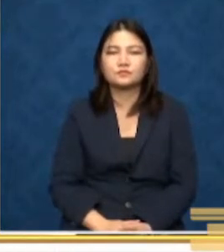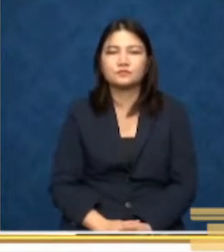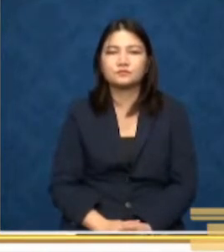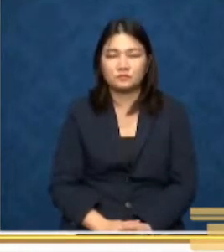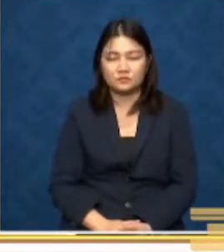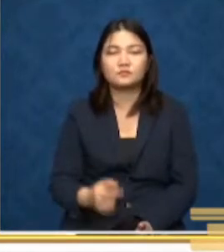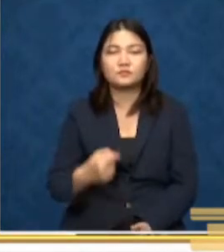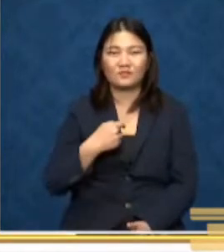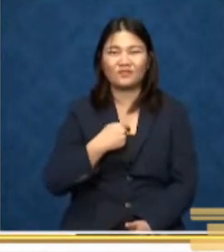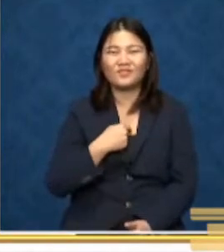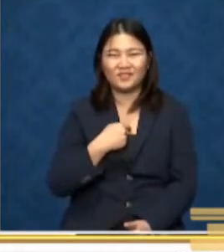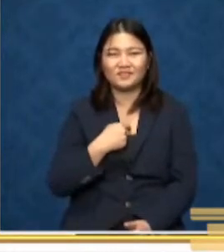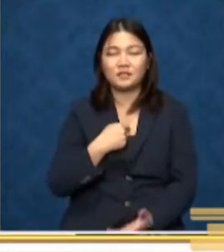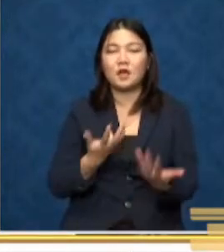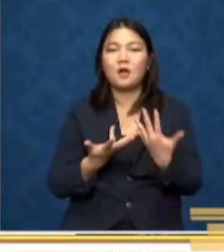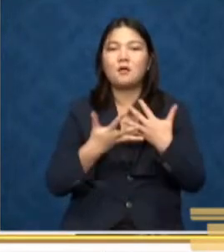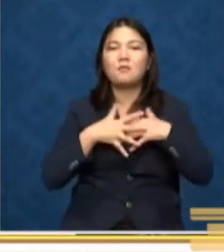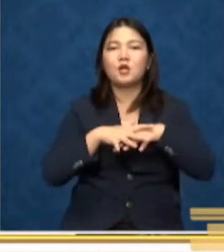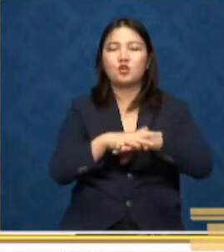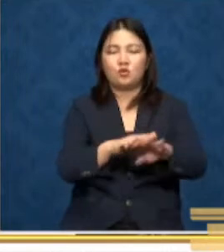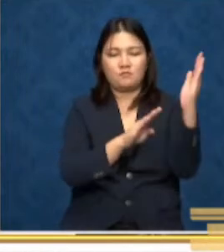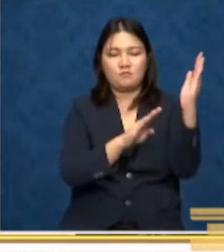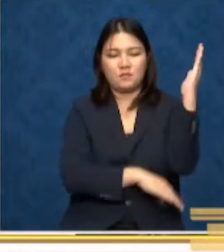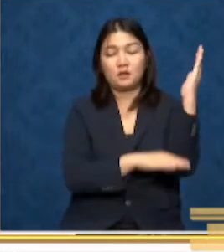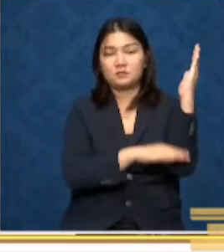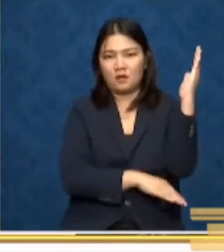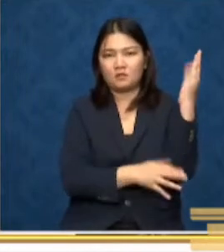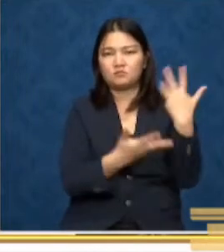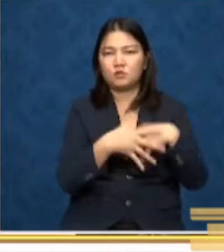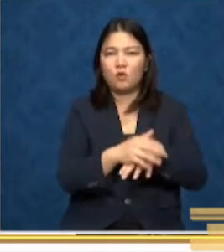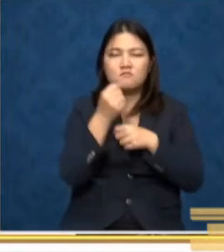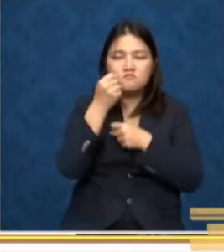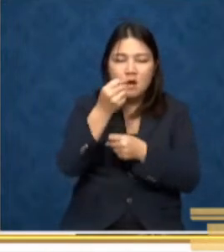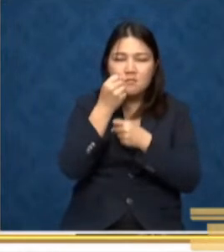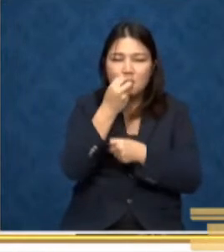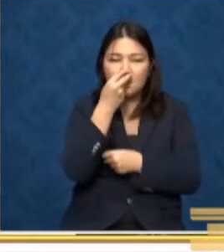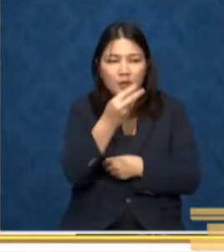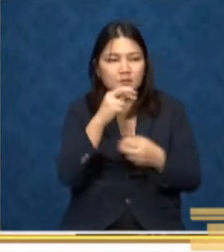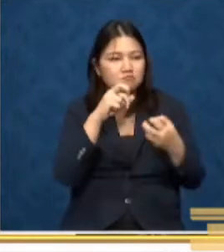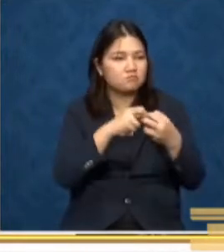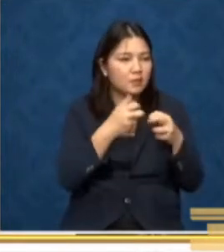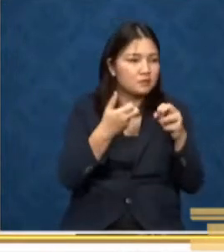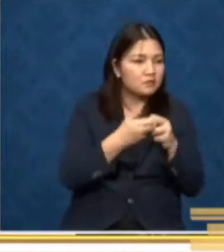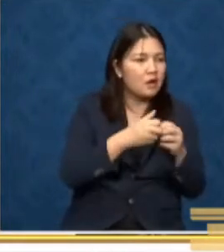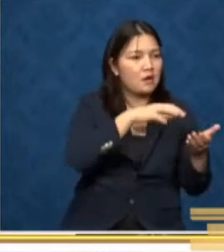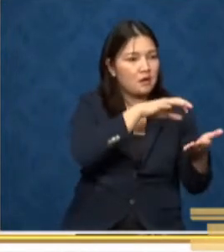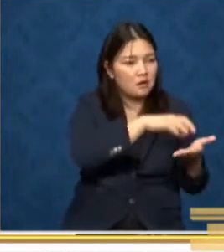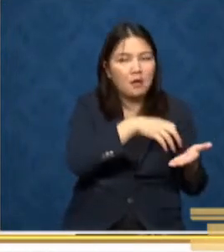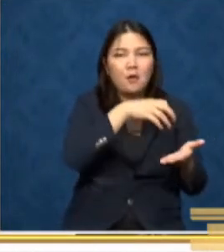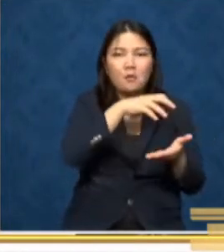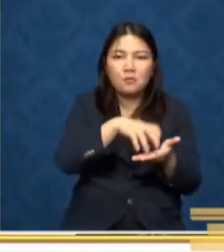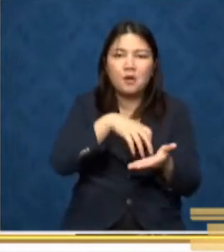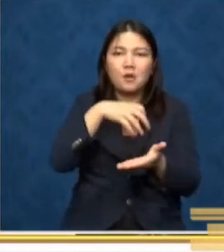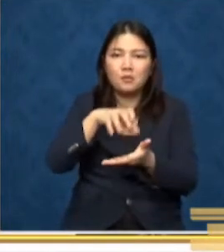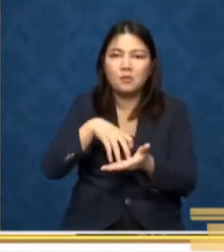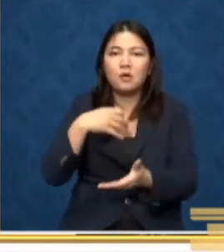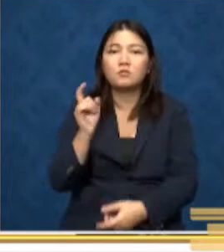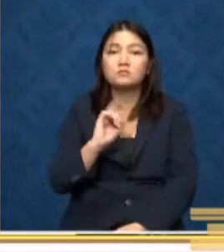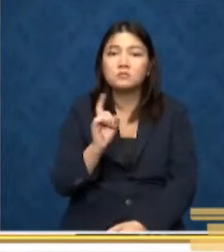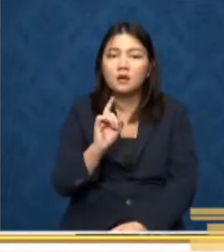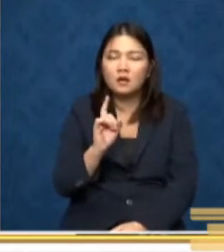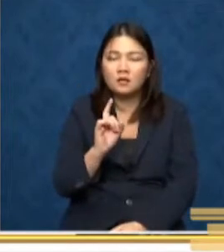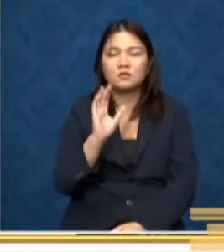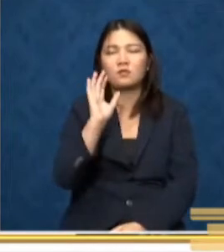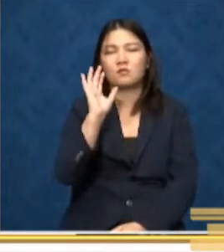มร่วมกันกับพี่น้องประชาชนถึงไปรับรู้ปัญหารับรู้ทุกสุขว่าเหตุการณ์ใน3จังหวั